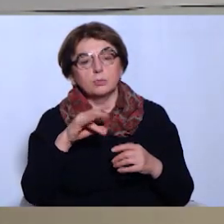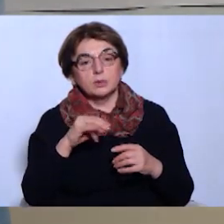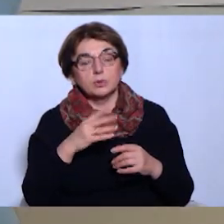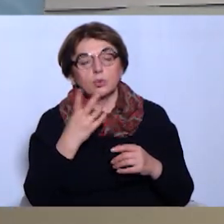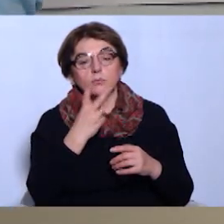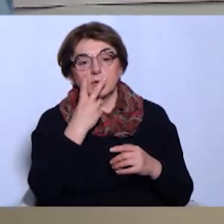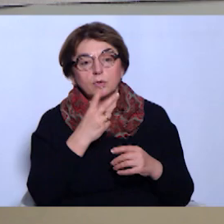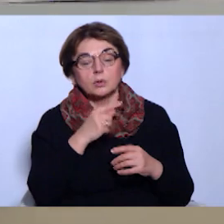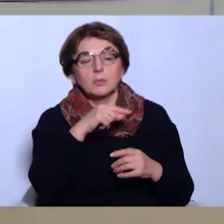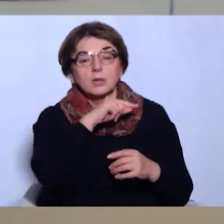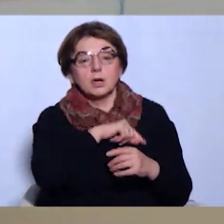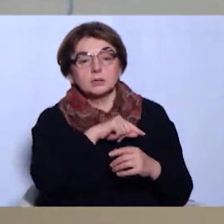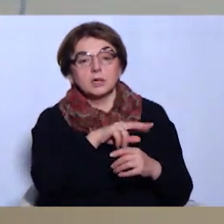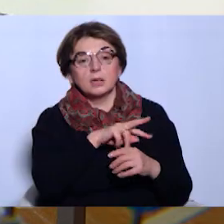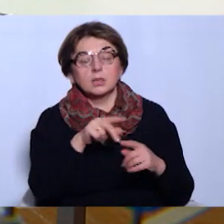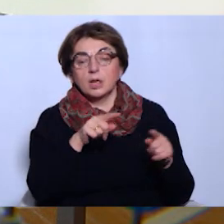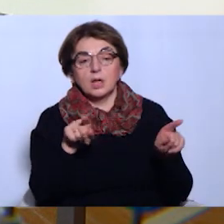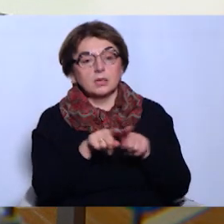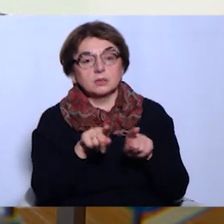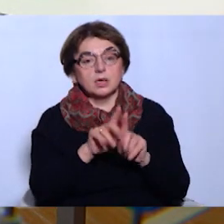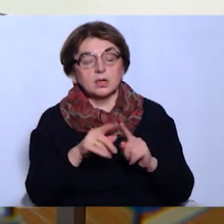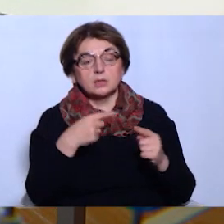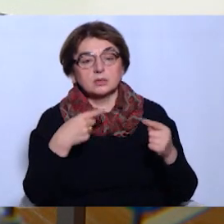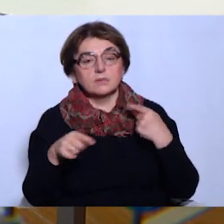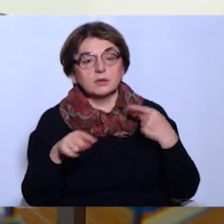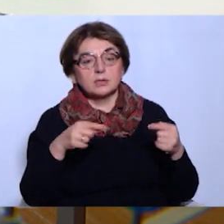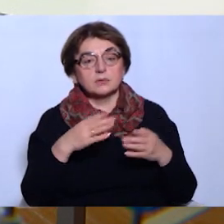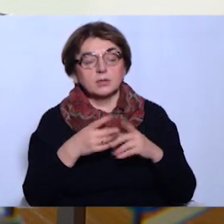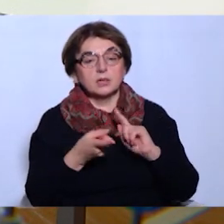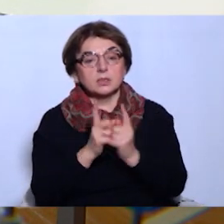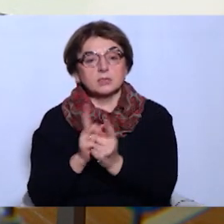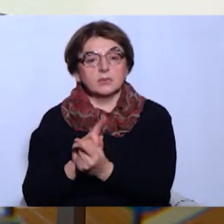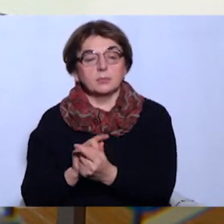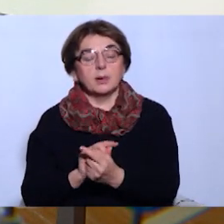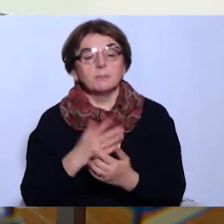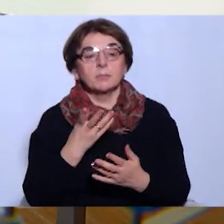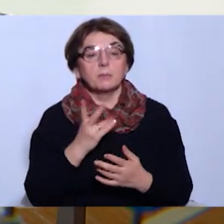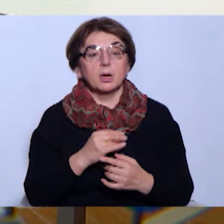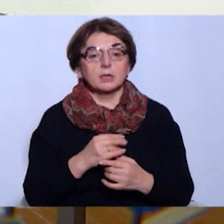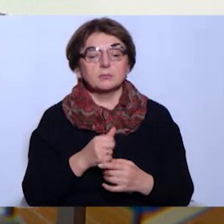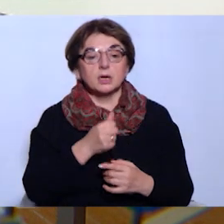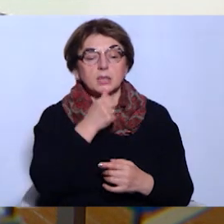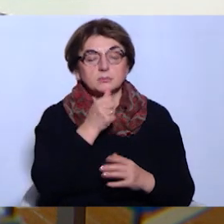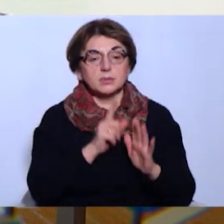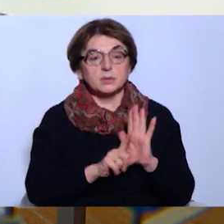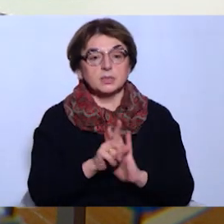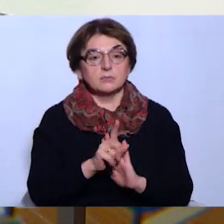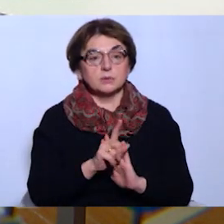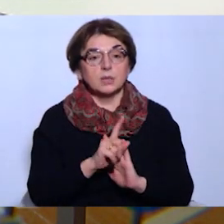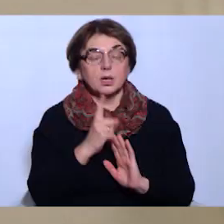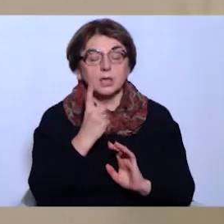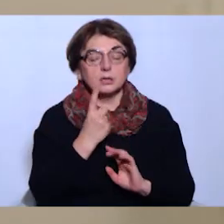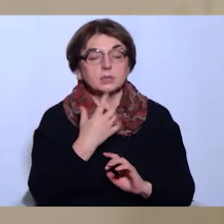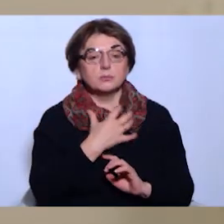ალუმინი, რომ ნახოთ, რომ მათი თვისებები ერთმანეთს არ გავს და პერიოდულად იცვლება. მაგრამ სანამ ექსპერიმენტს